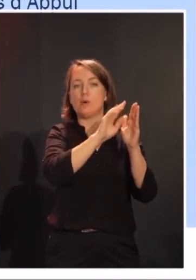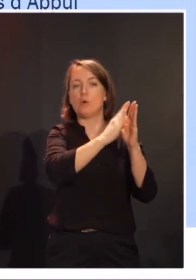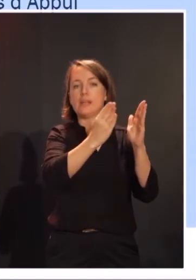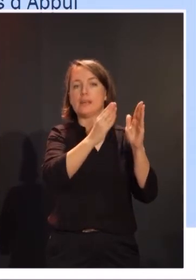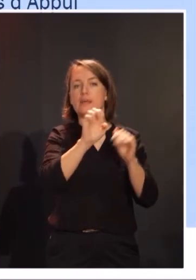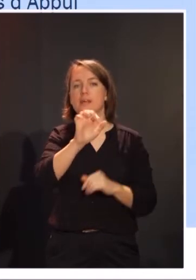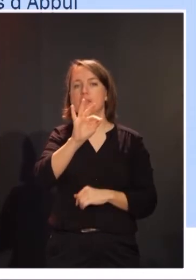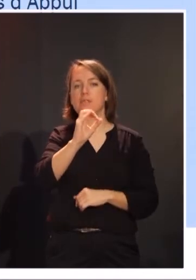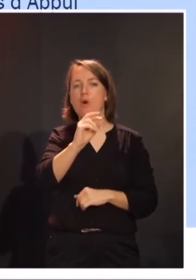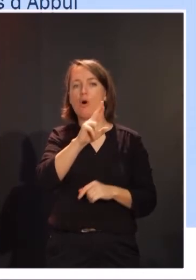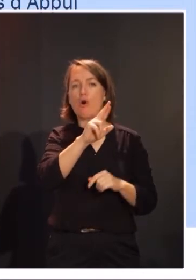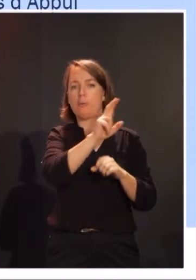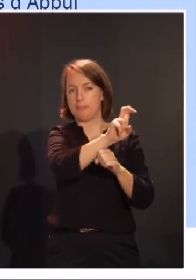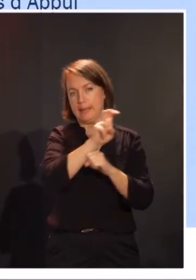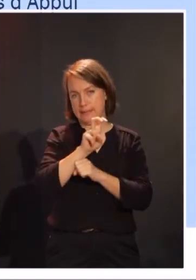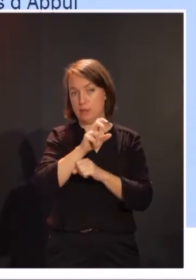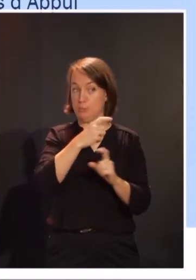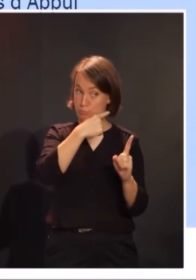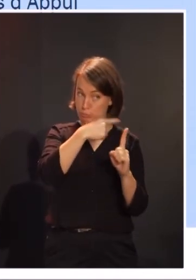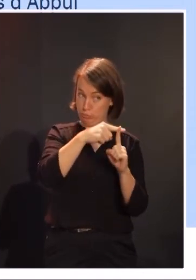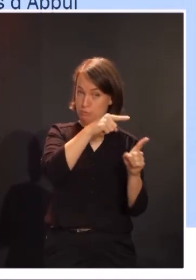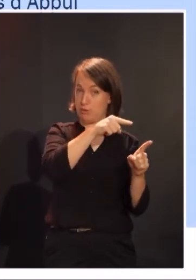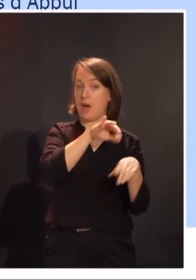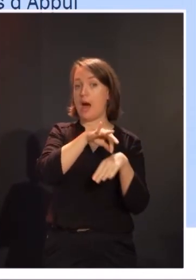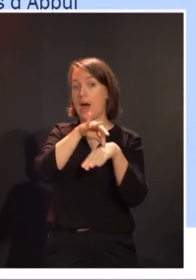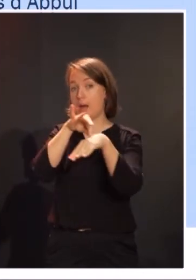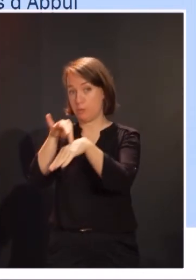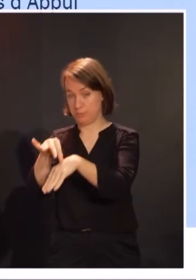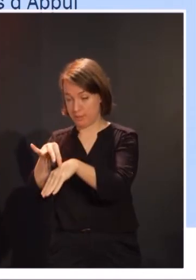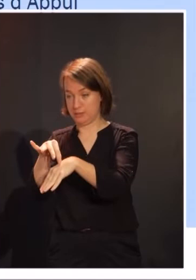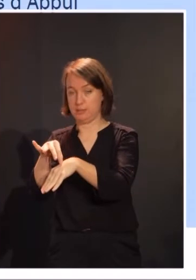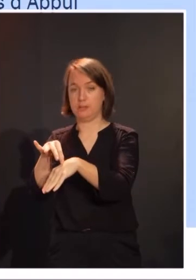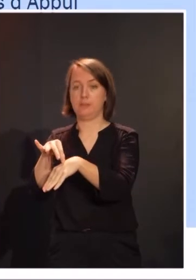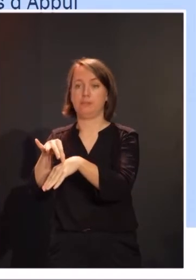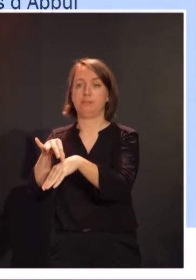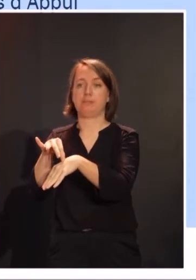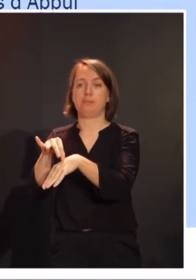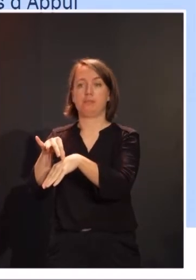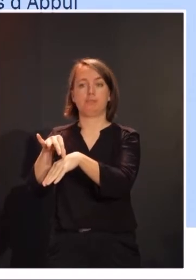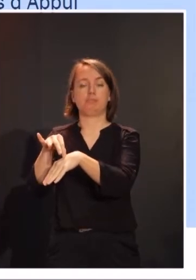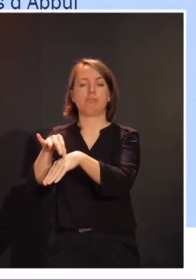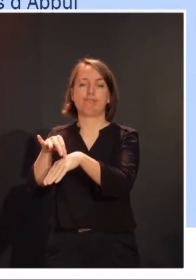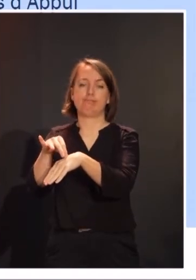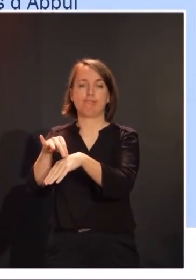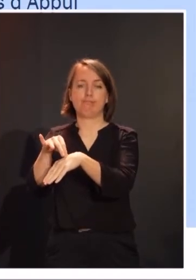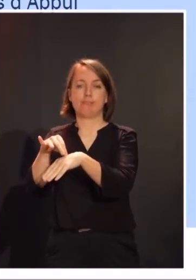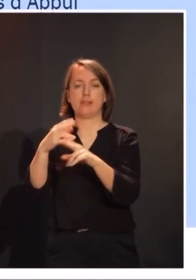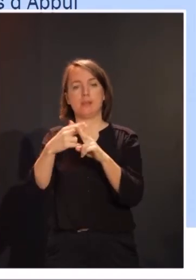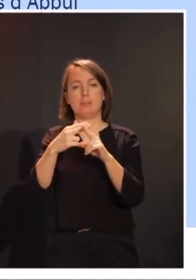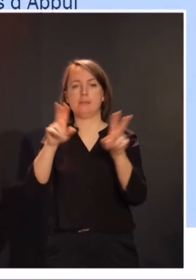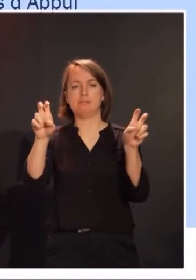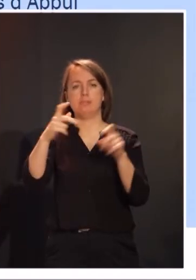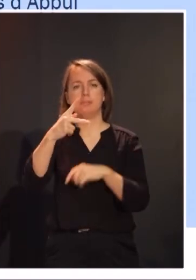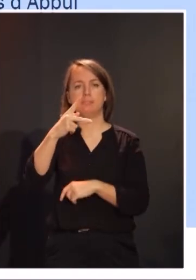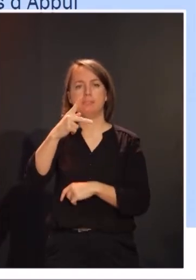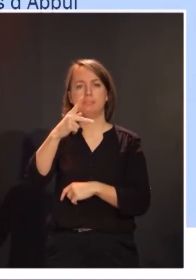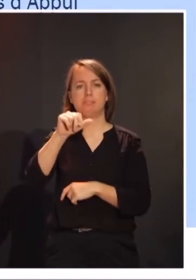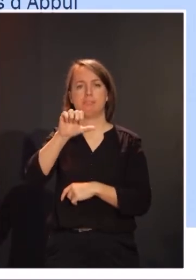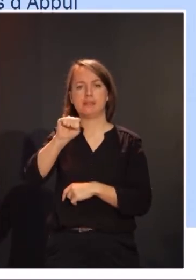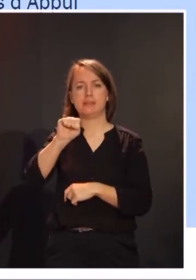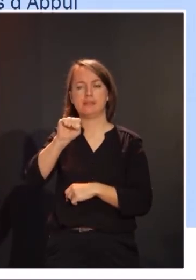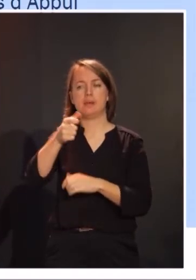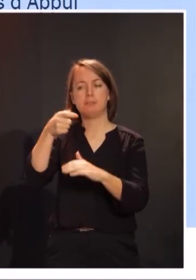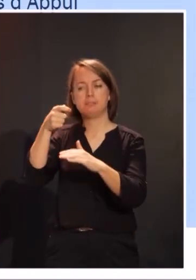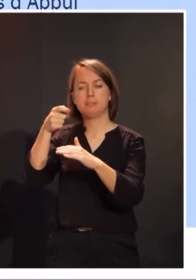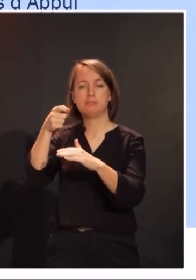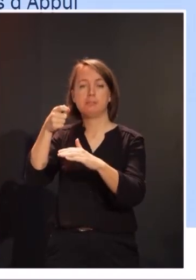fait, qui pourra être relayé avec les prestations d'appui spécifiques, les PASS, qui sont proposées par un